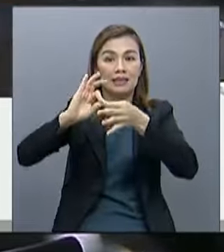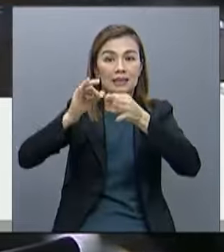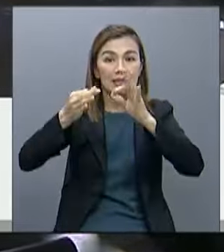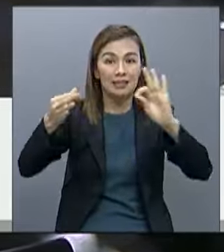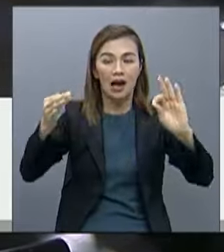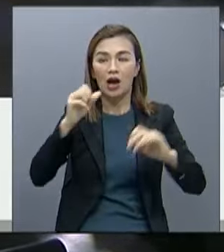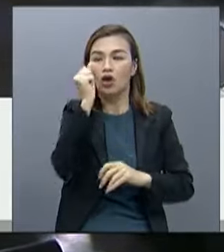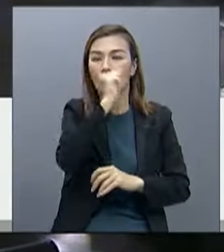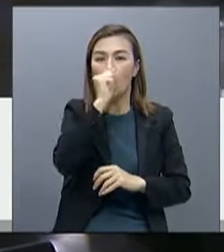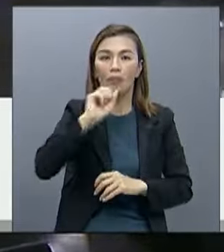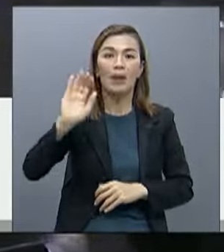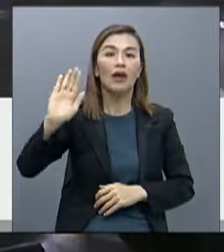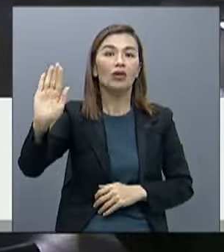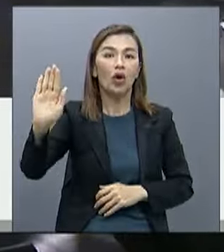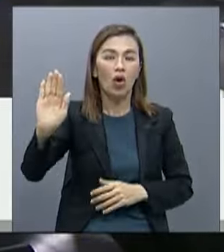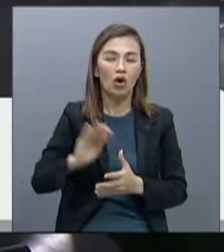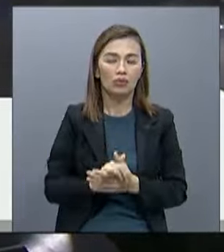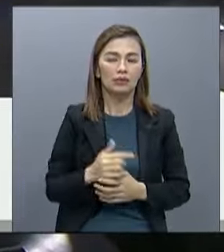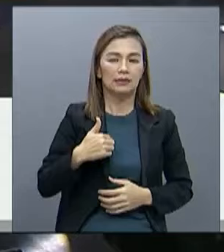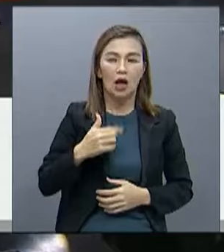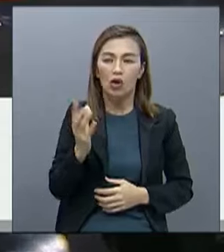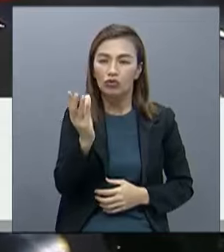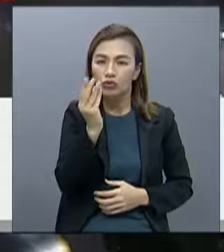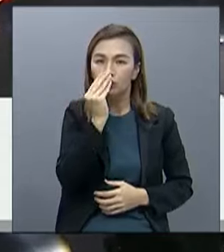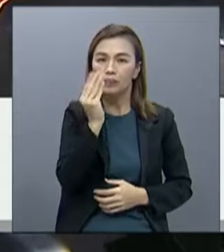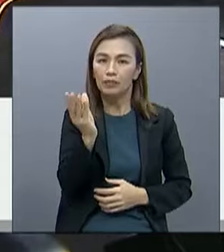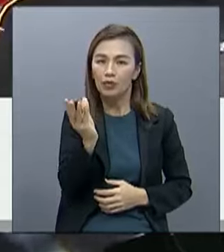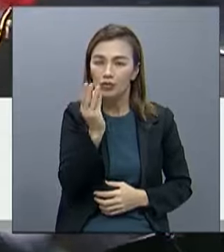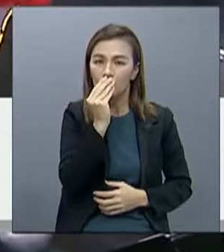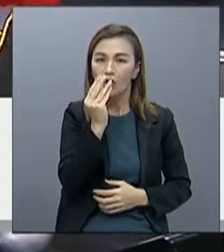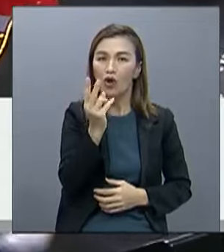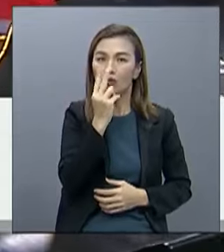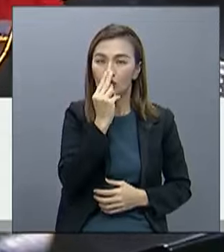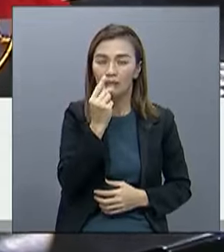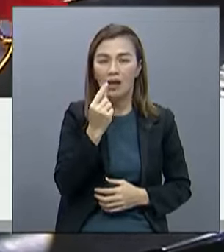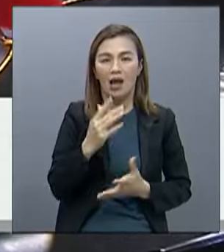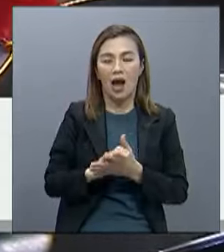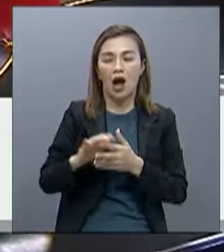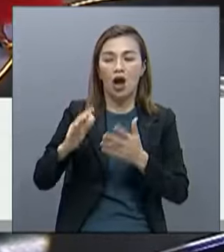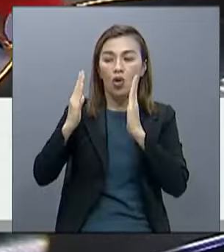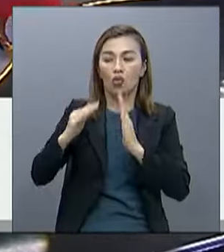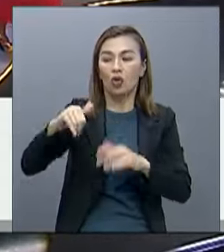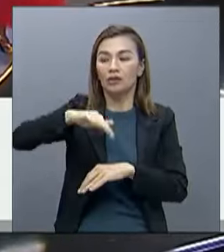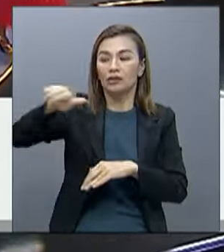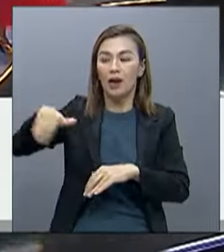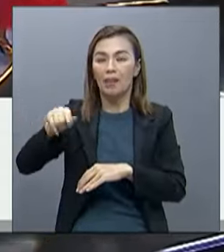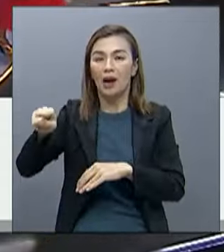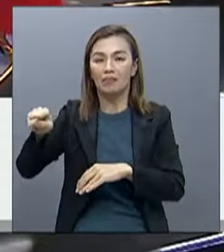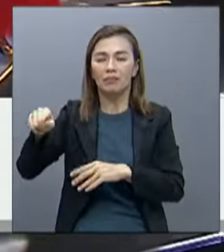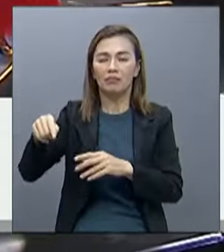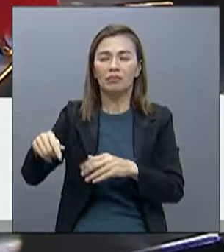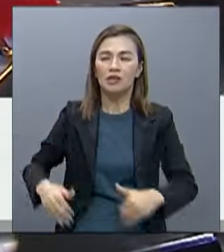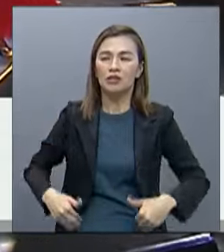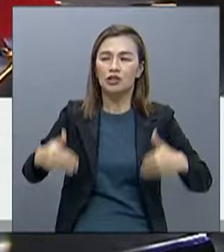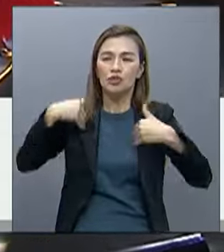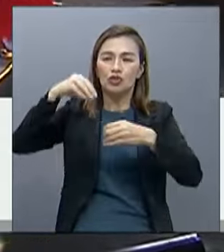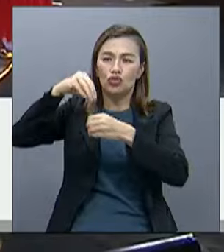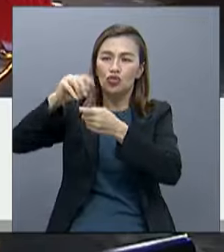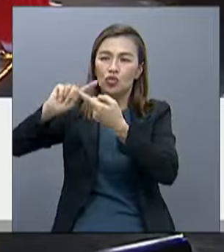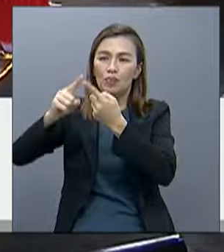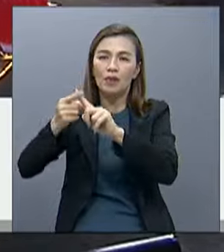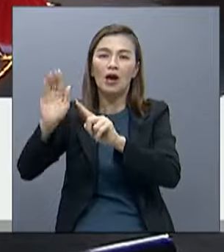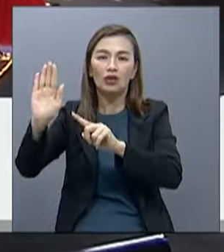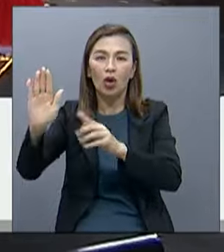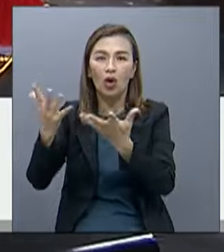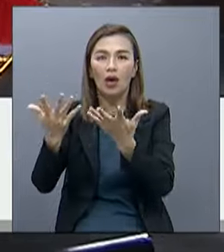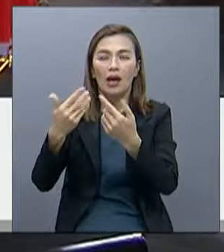ดังอิงชิสาก็ยังคงเรียนรู้และได้เห็นด้วยตาทั้งจากคนใกล้ชิดเติ้งลี่จุนที่ยังมีชีวิตอยู่รวมถึงประสบ